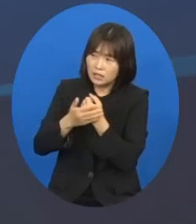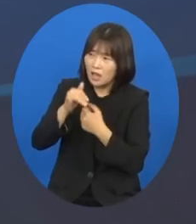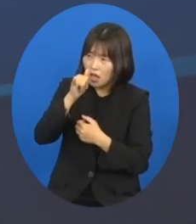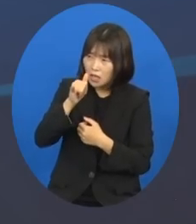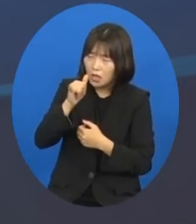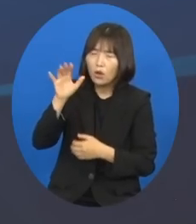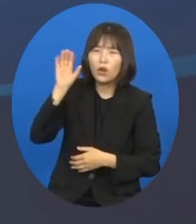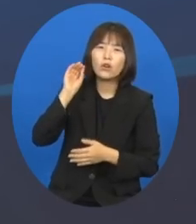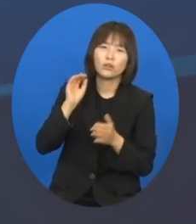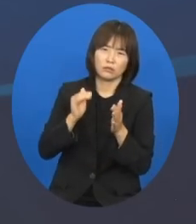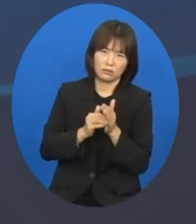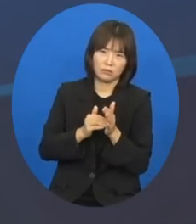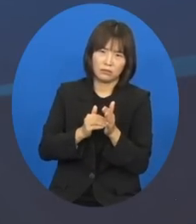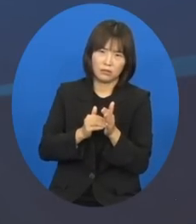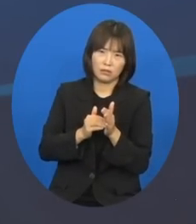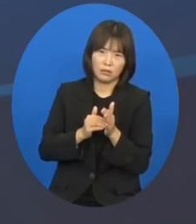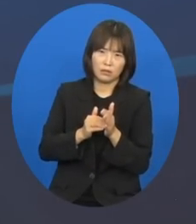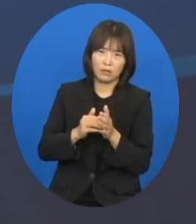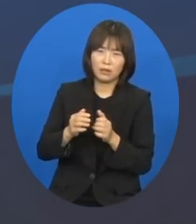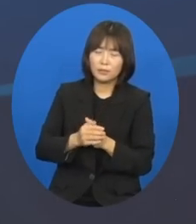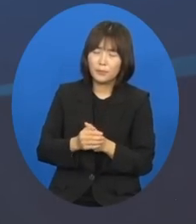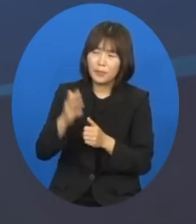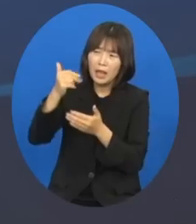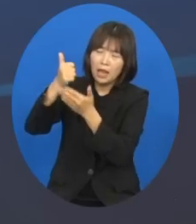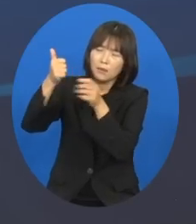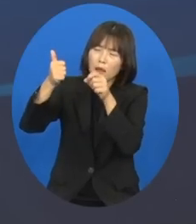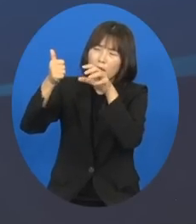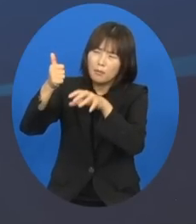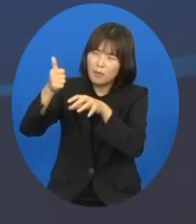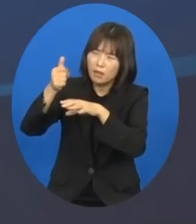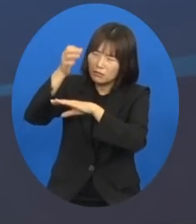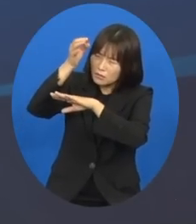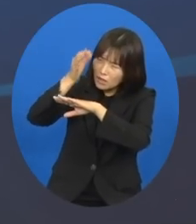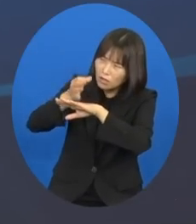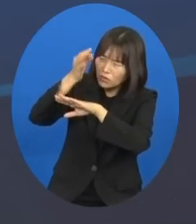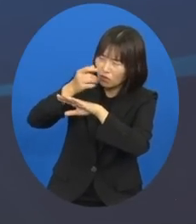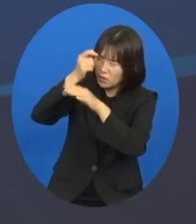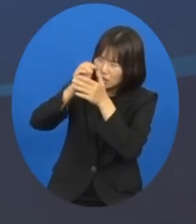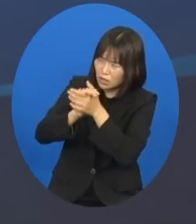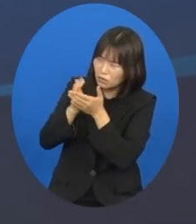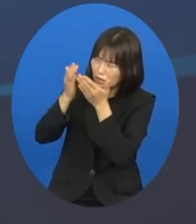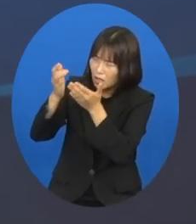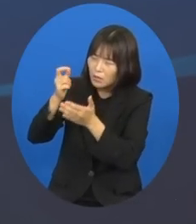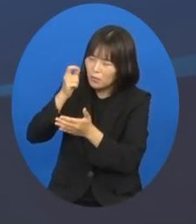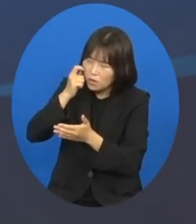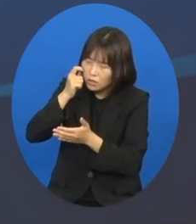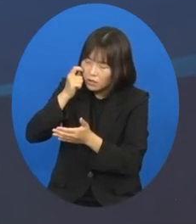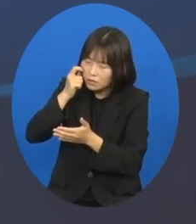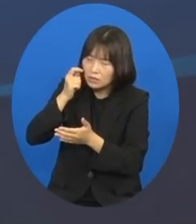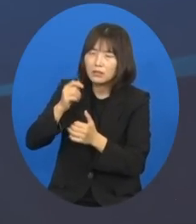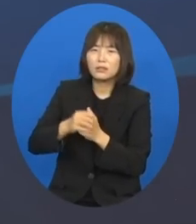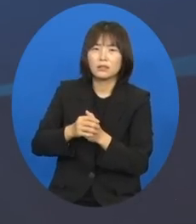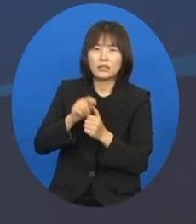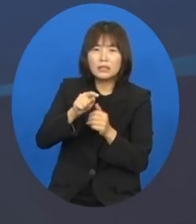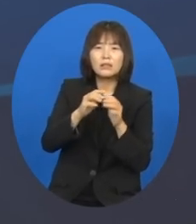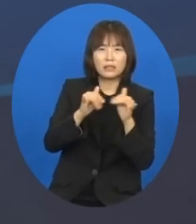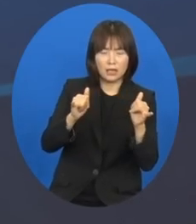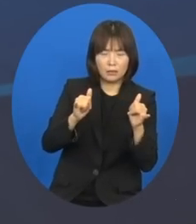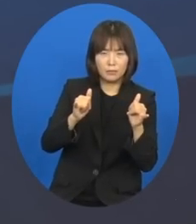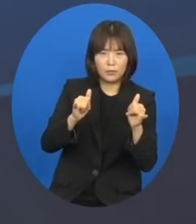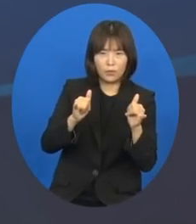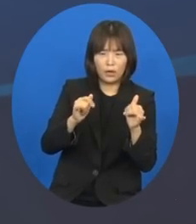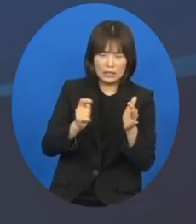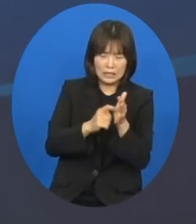저같이 하나님 앞에 내세울 것 없고 고개 들 수 없고 미안해서 기도도 잘 수 없는 이런 사람도 급한 일 만나면